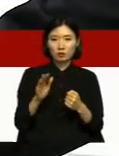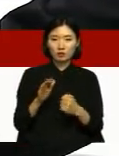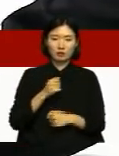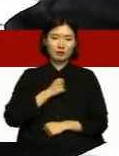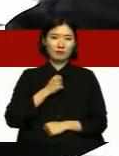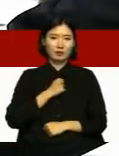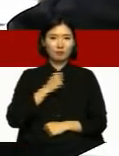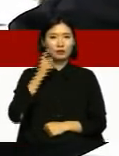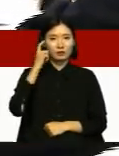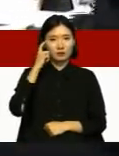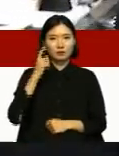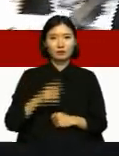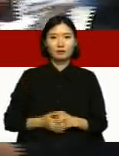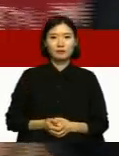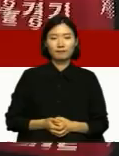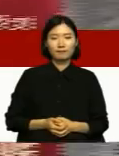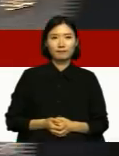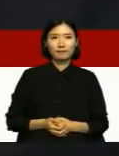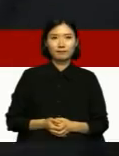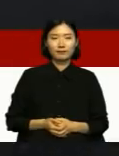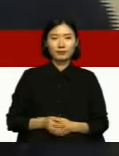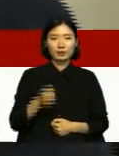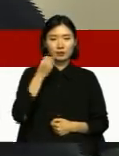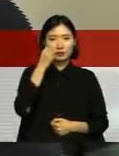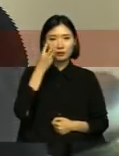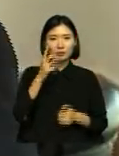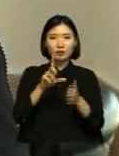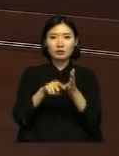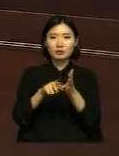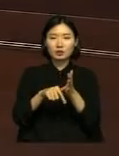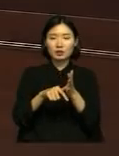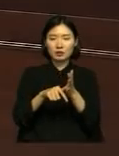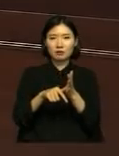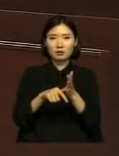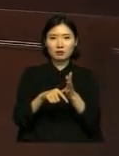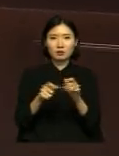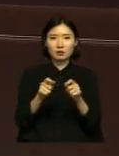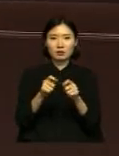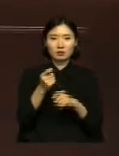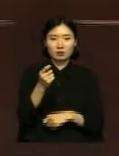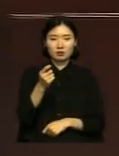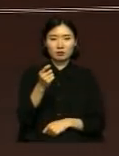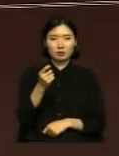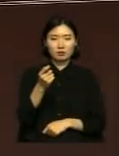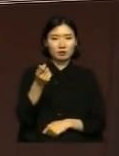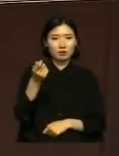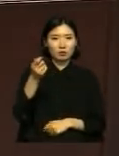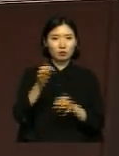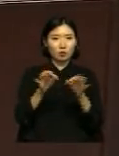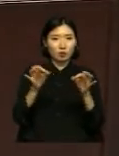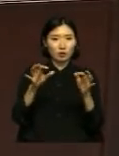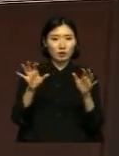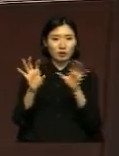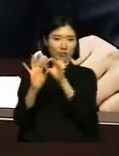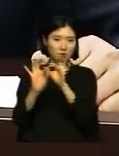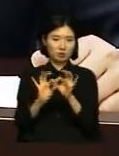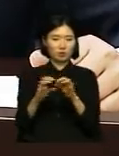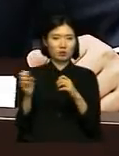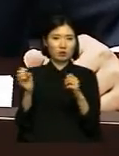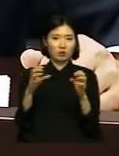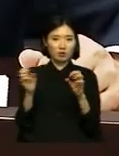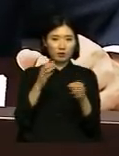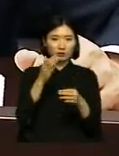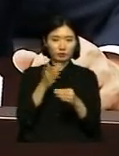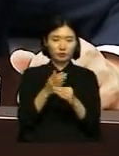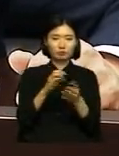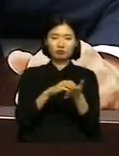답답하게 생각을 하고 있습니다 예 3개월이라는 시간 이라며 적지 않은 시간인데 이 뭐 그 동안에 계속 대화를 하고 있구요